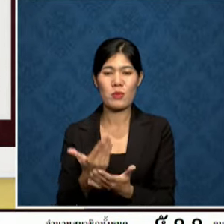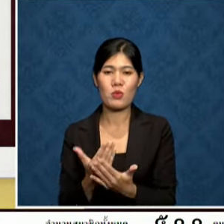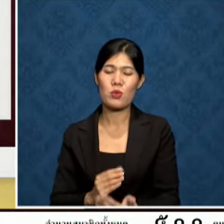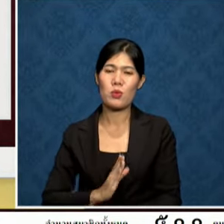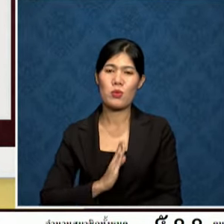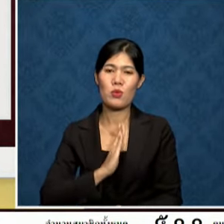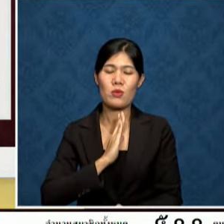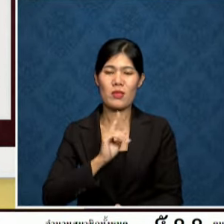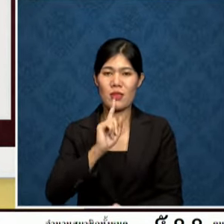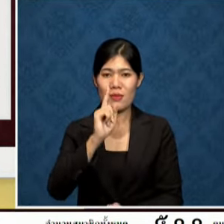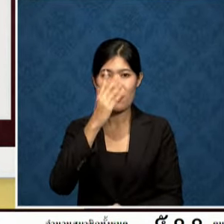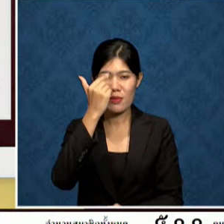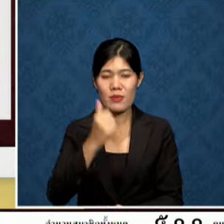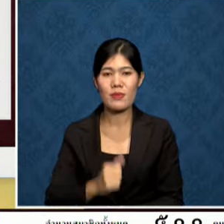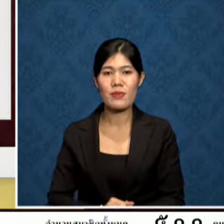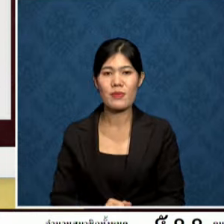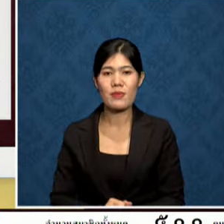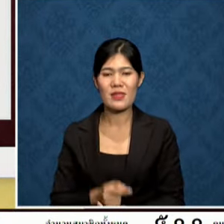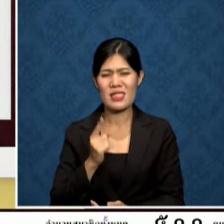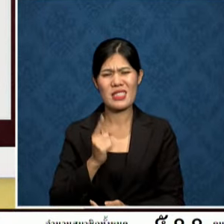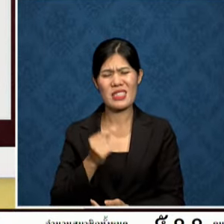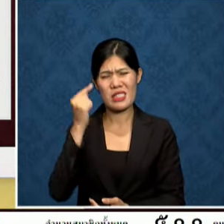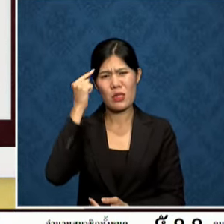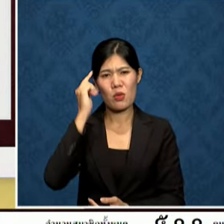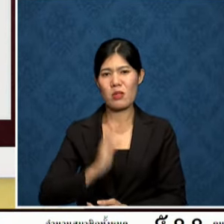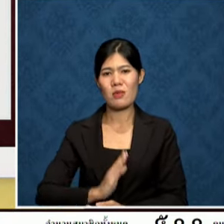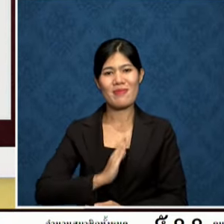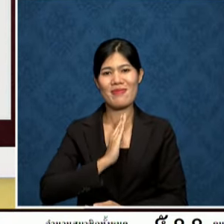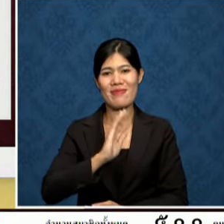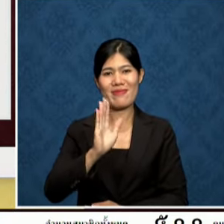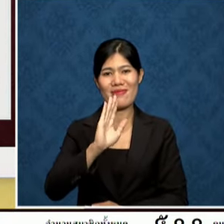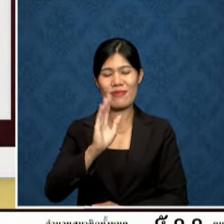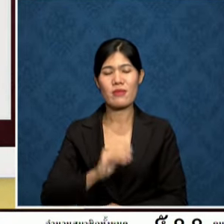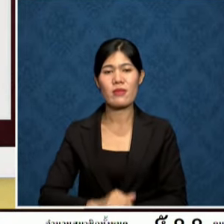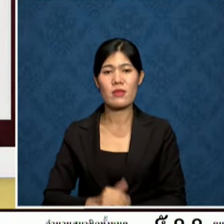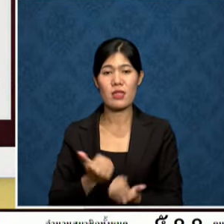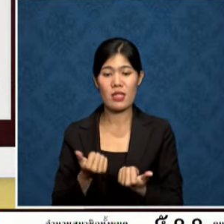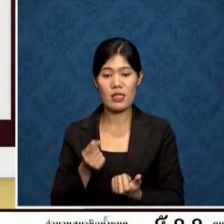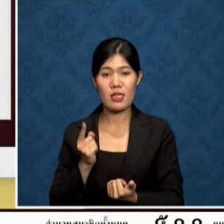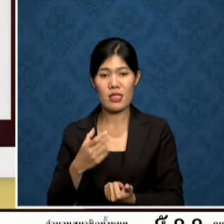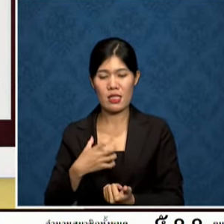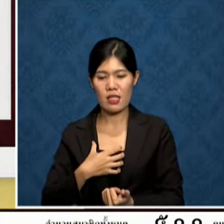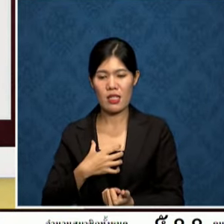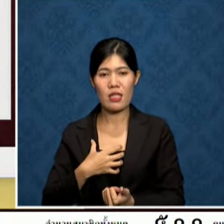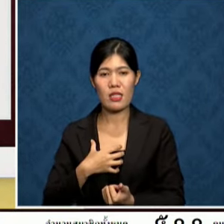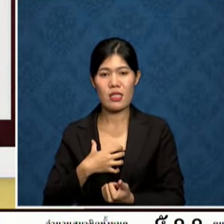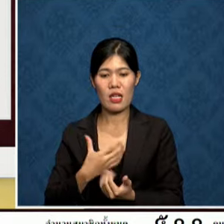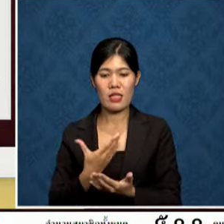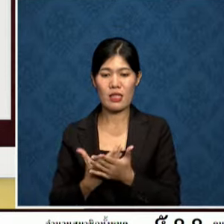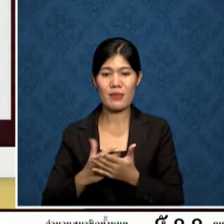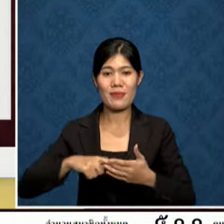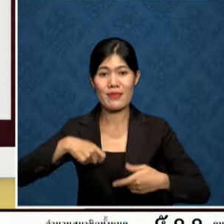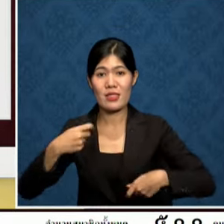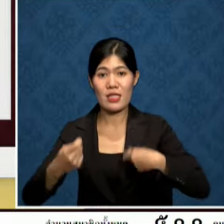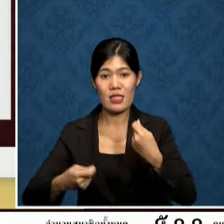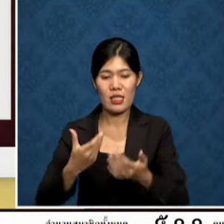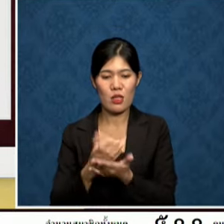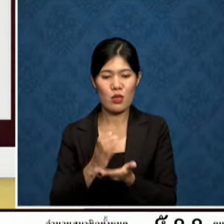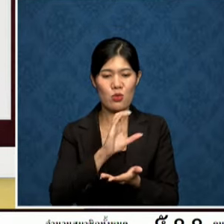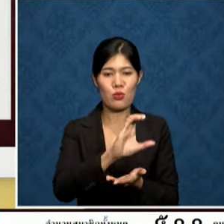คะแต่จริงๆแล้วมันอาจจะไม่ใช่เรื่องน่ายินดีขนาดนั้นค่ะจริงๆอยู่นะคะว่าเราเนี่ยอยากเห็นการใช้จ่ายที่นำไปสู่การลง